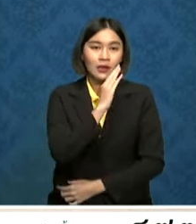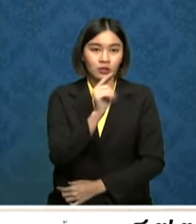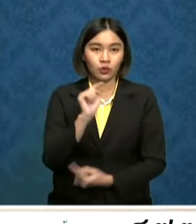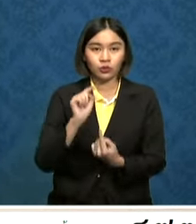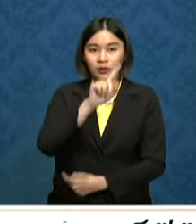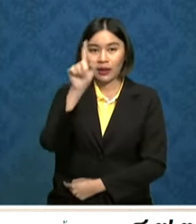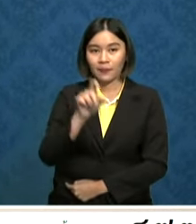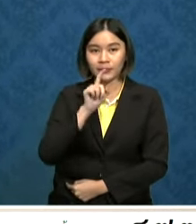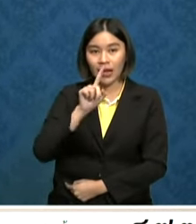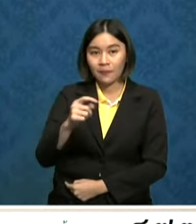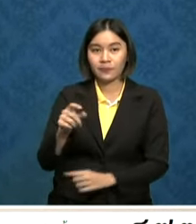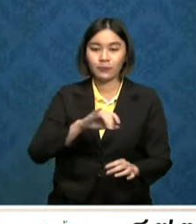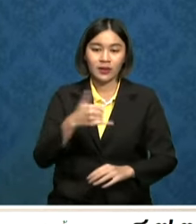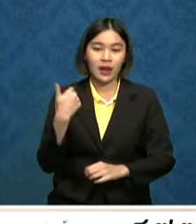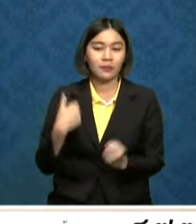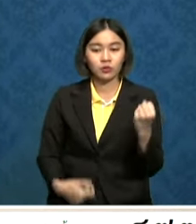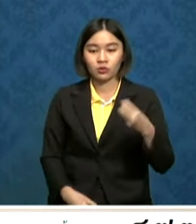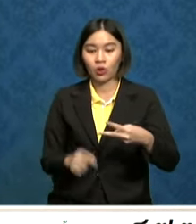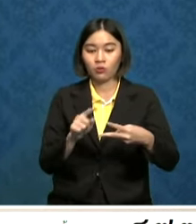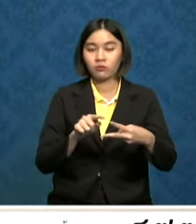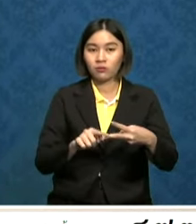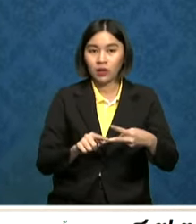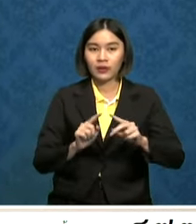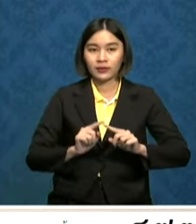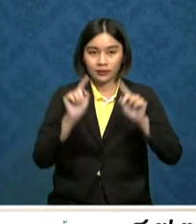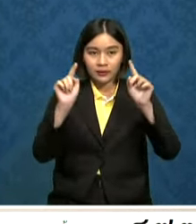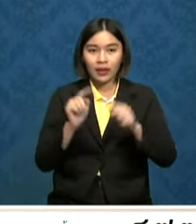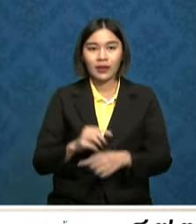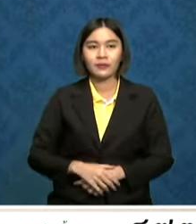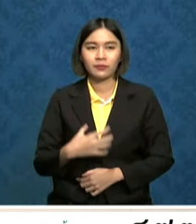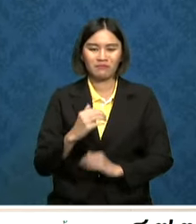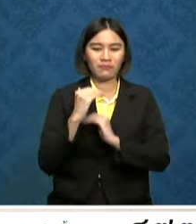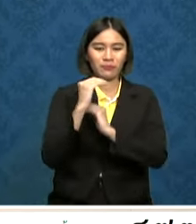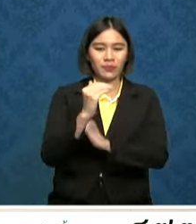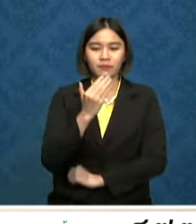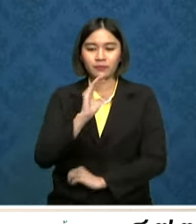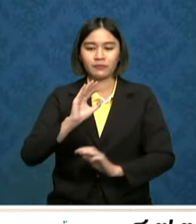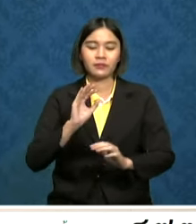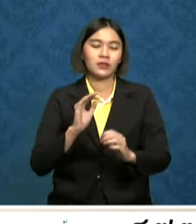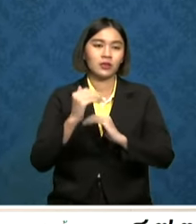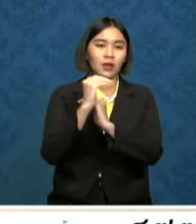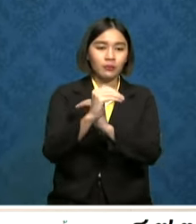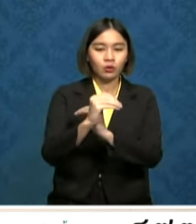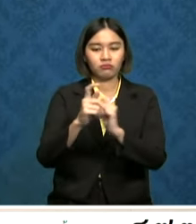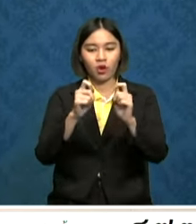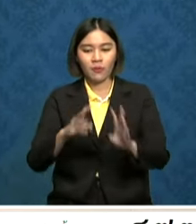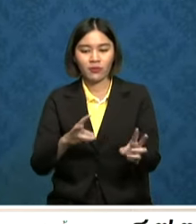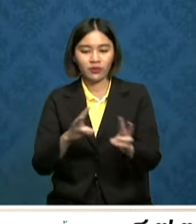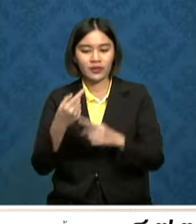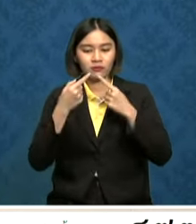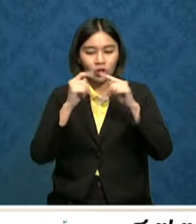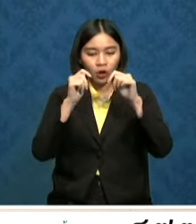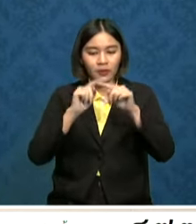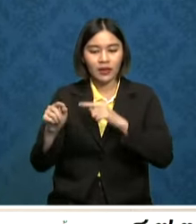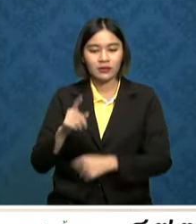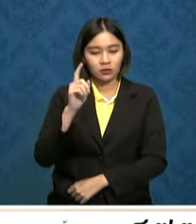างคำถามประชามติอาจจะมีแค่2ตัวเลือกคำตอบก็จริงนะครับแต่เราก็ไม่อยากจะไปปิดกั้นความเป็นไปได้ในการออกแบบตัวเลือกคำตอบที่